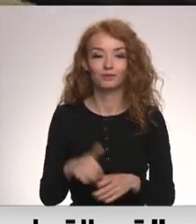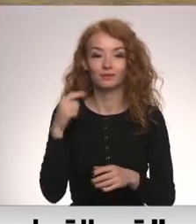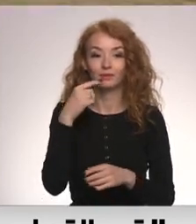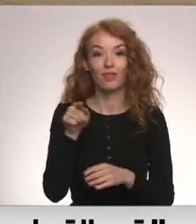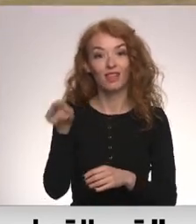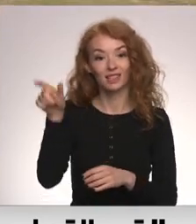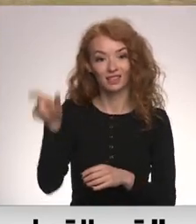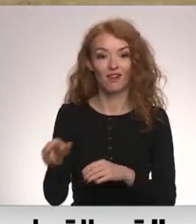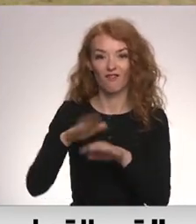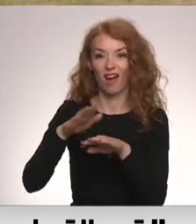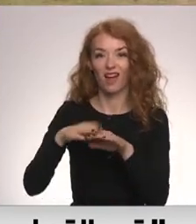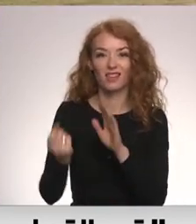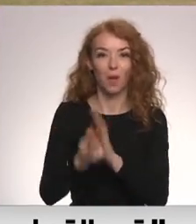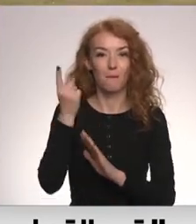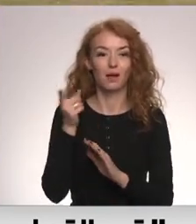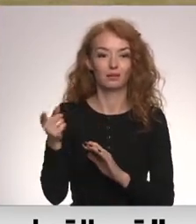iemesls.